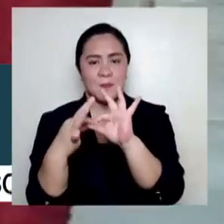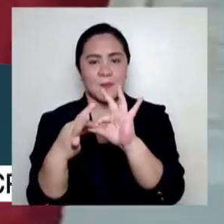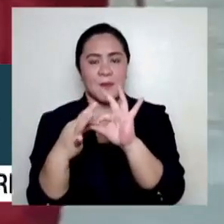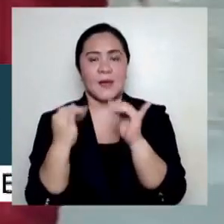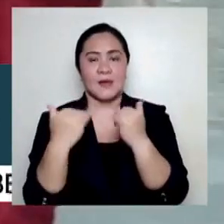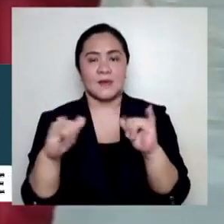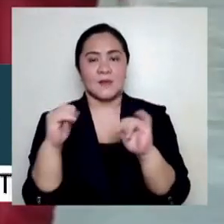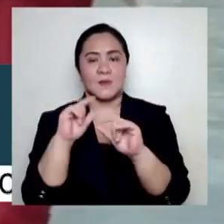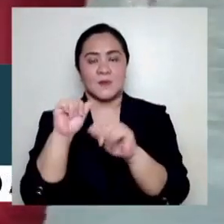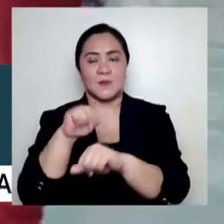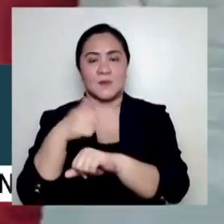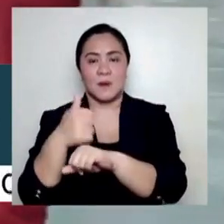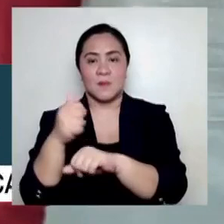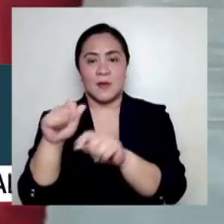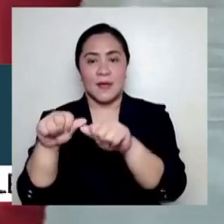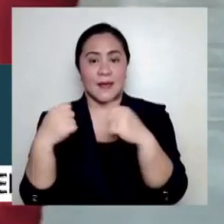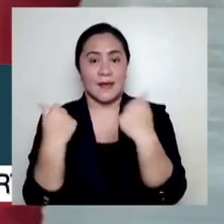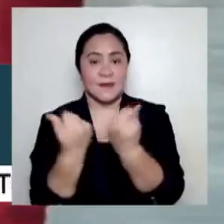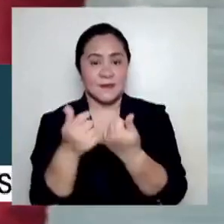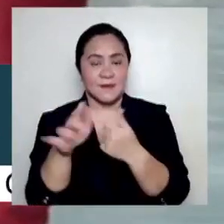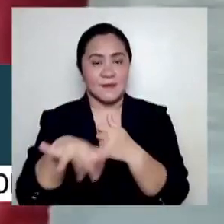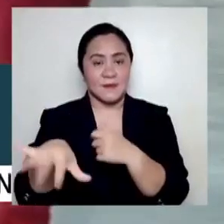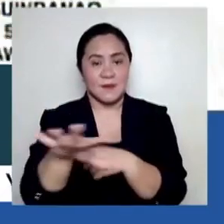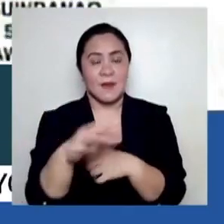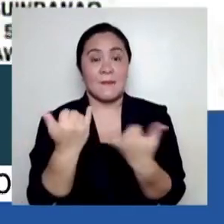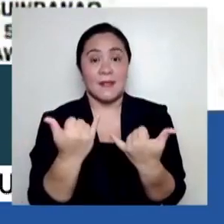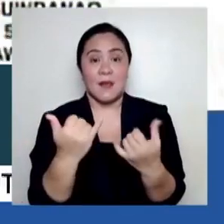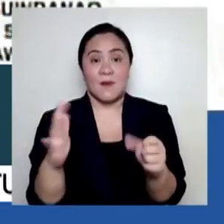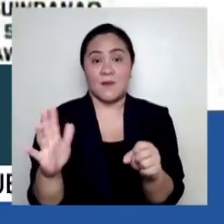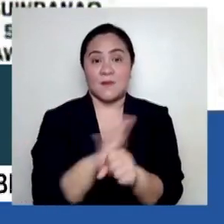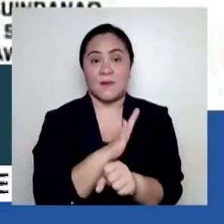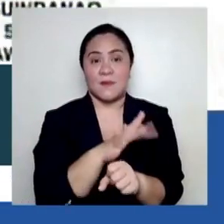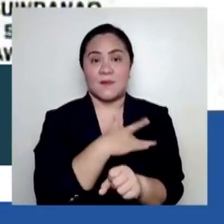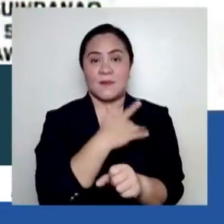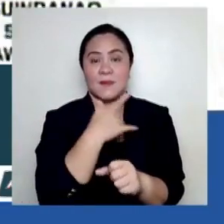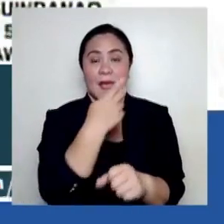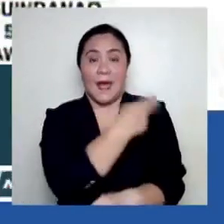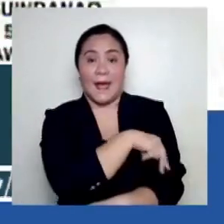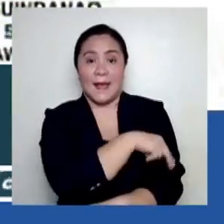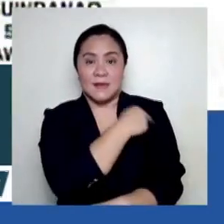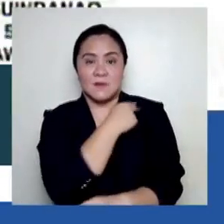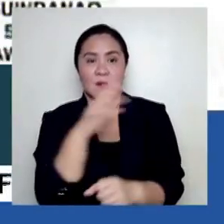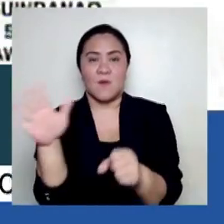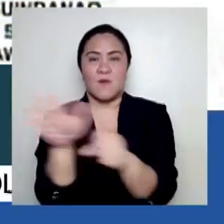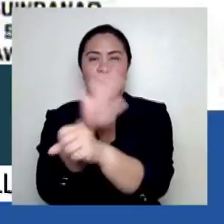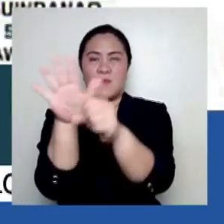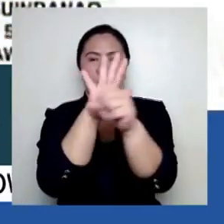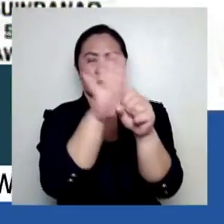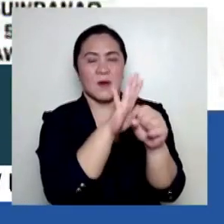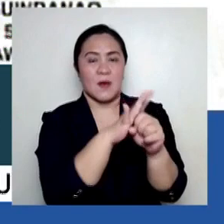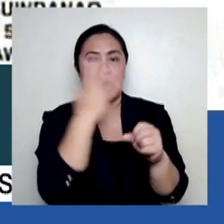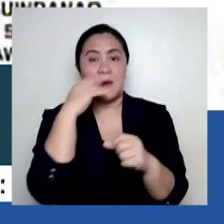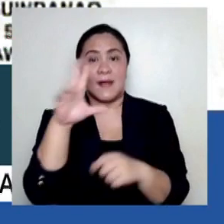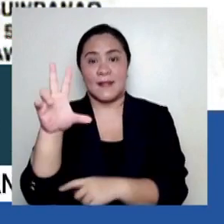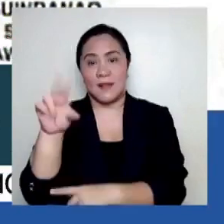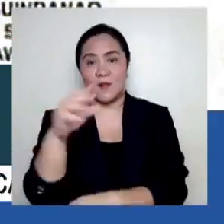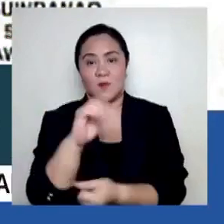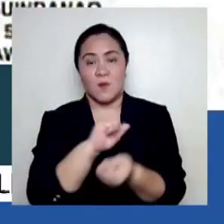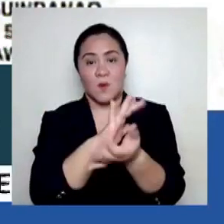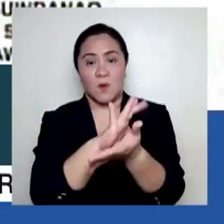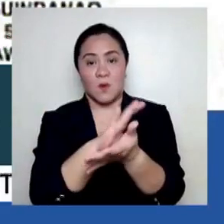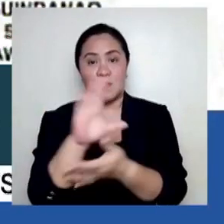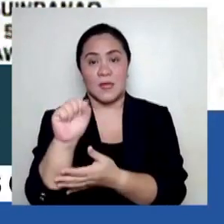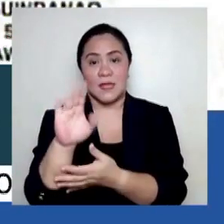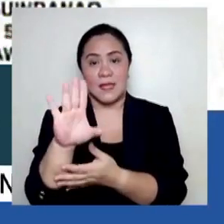agencies or offices. Medyo napupuno na po yung mga hospitals natin because of non-COVID cases. Katulad po